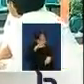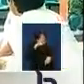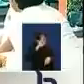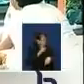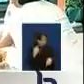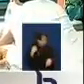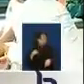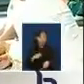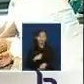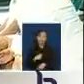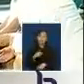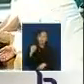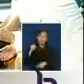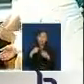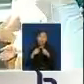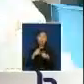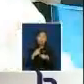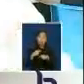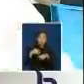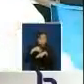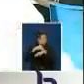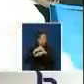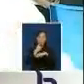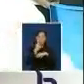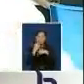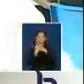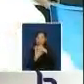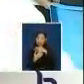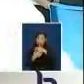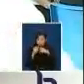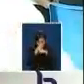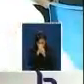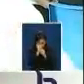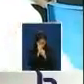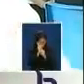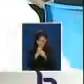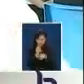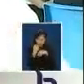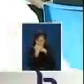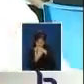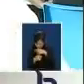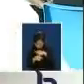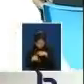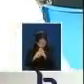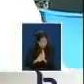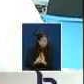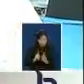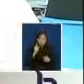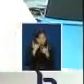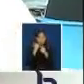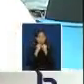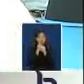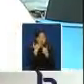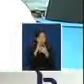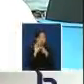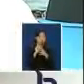เช็คเลือดละค่ะเพราะไข้เลือดออกที่ตัวไวมากคือการดูเกล็ดเลือดอยู่ในเม็ดเลือดนะคะแล้วก็เรื่องของไข้เลือดออกนี่ก็ต้องยอมรับว่าตอนนี้มันที่น่าเป็นห่ว